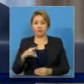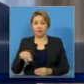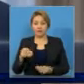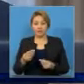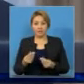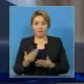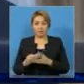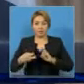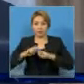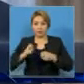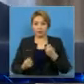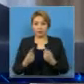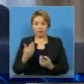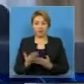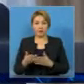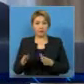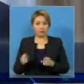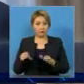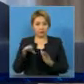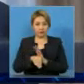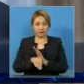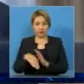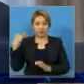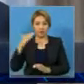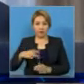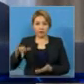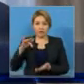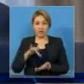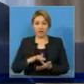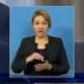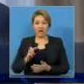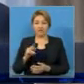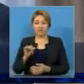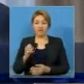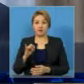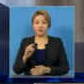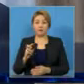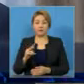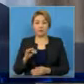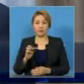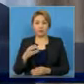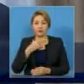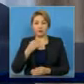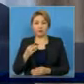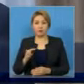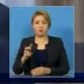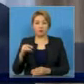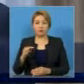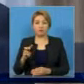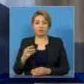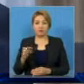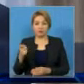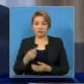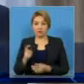теңгеге бұзушылықтар анықталды. Соның ішінде Ақтөбе қаласы, Әйтеке би, Алға, Қобда, Мартөк, Мұғалжар, Ойыл, Хромтау